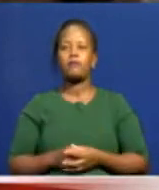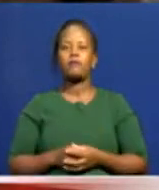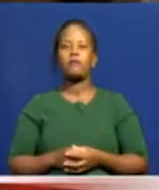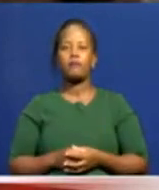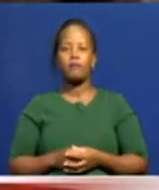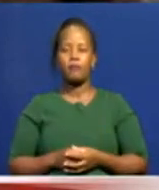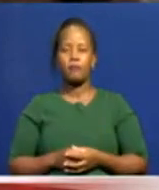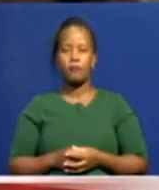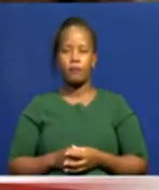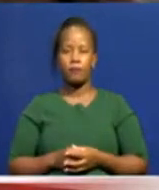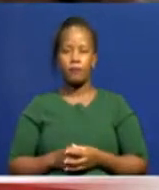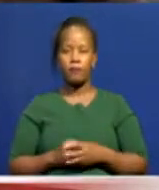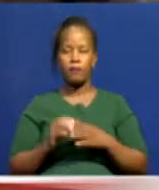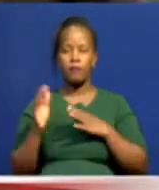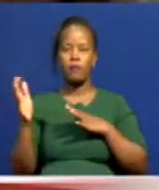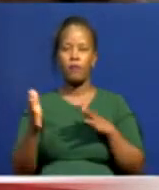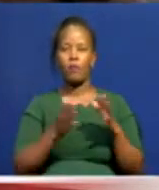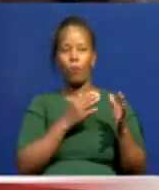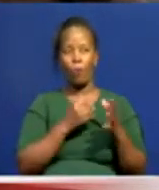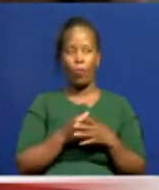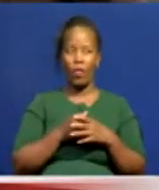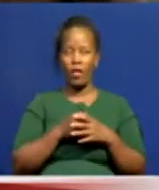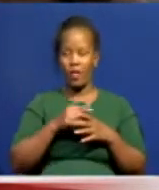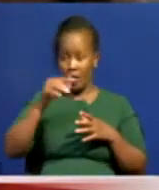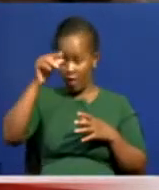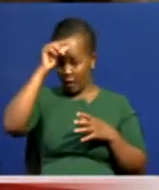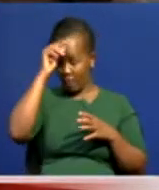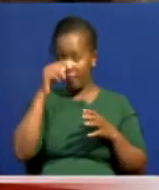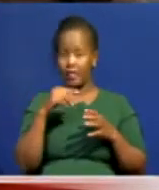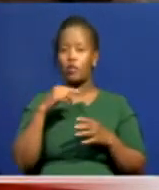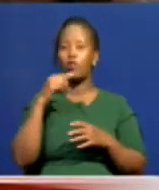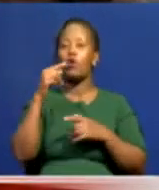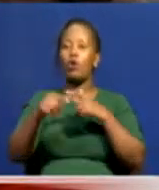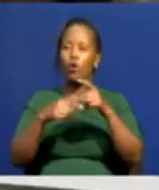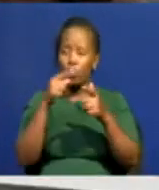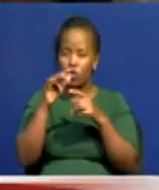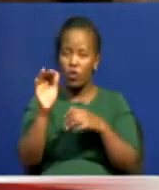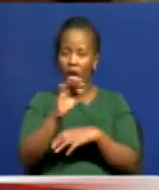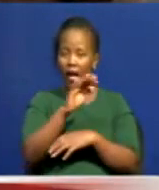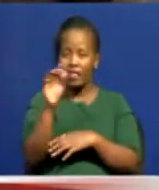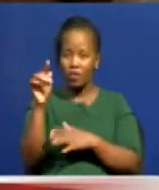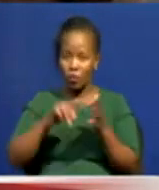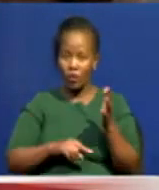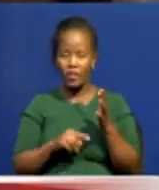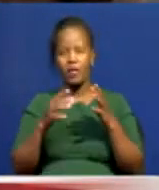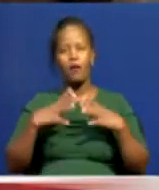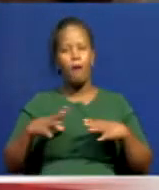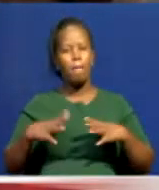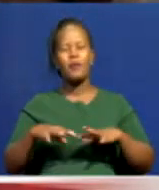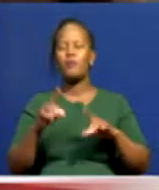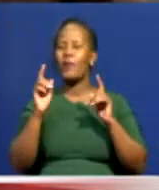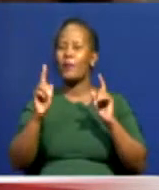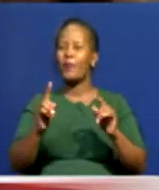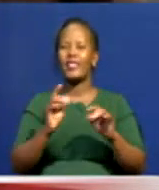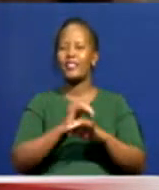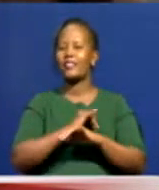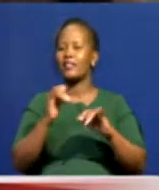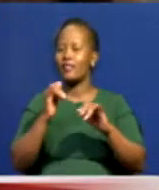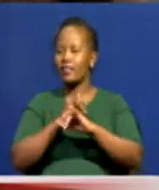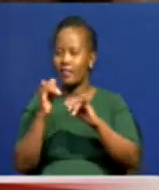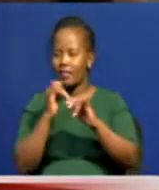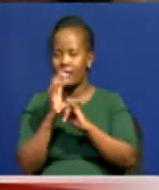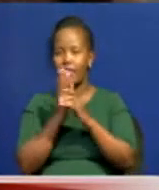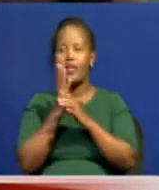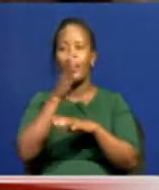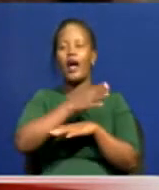Tukisho na natarifa hiyo, serikali nendelea kutoa tahadhari kwa wana inchi kuzingatie viwango vya juu vya usafi kutokana na mkuru puko wa